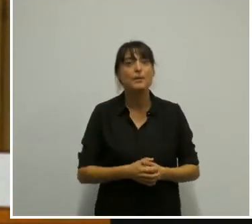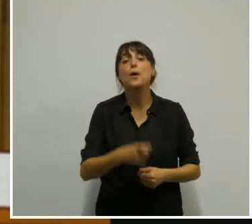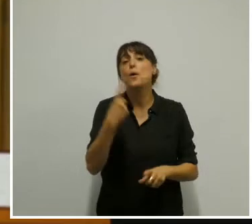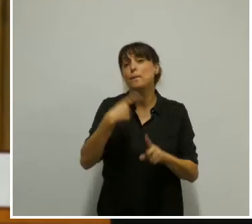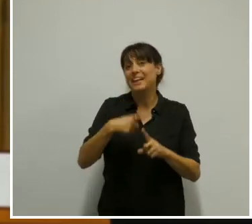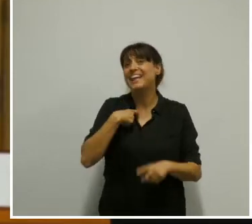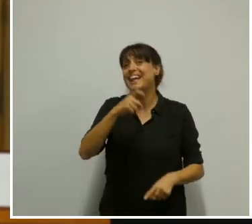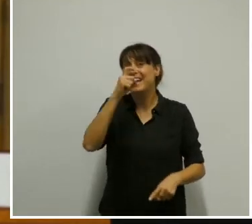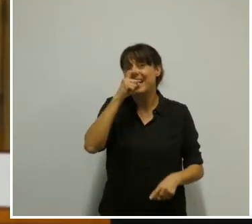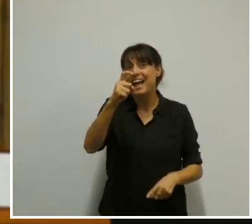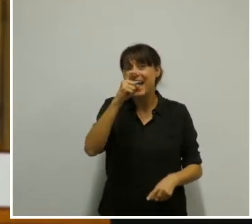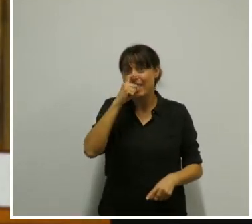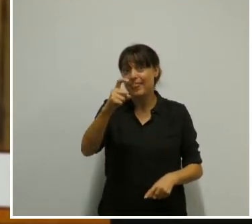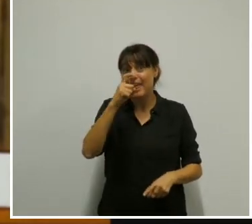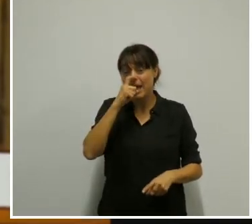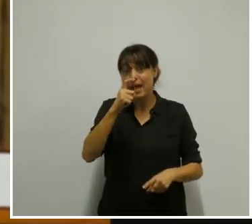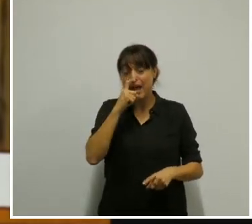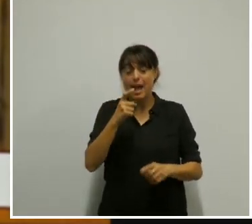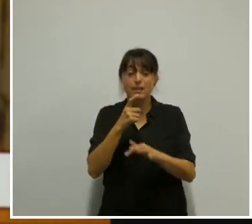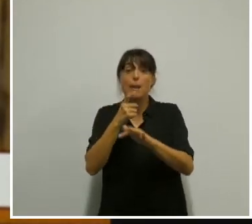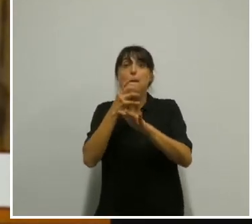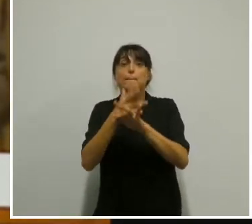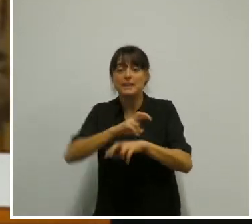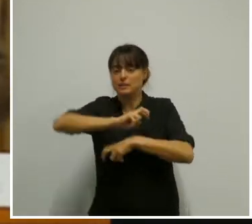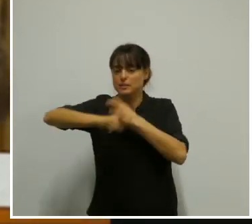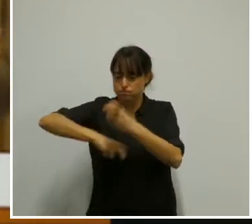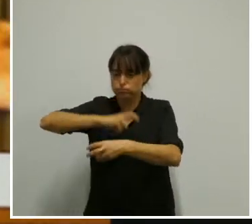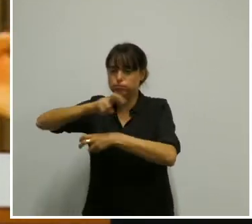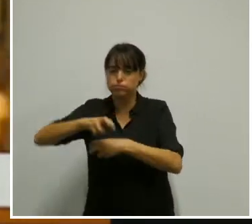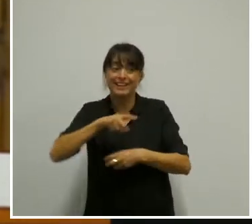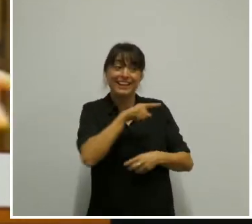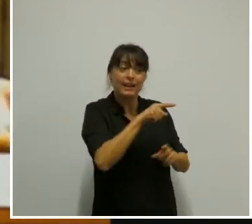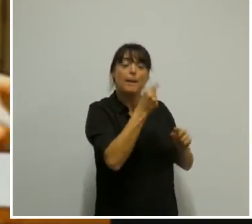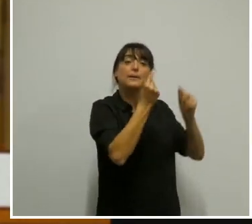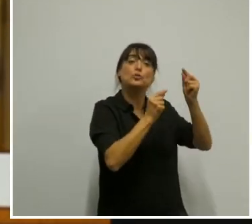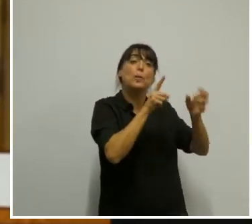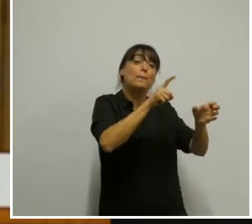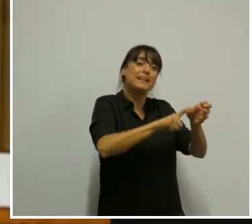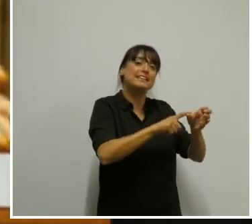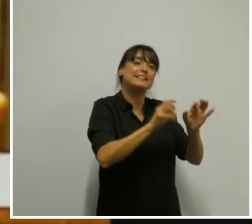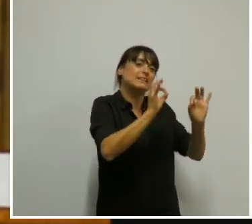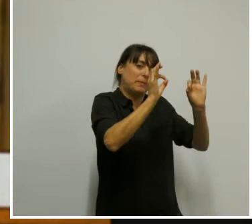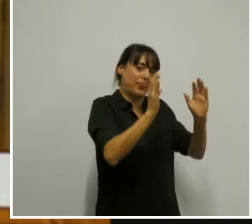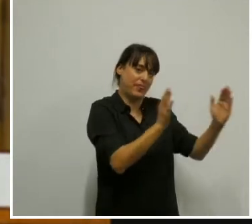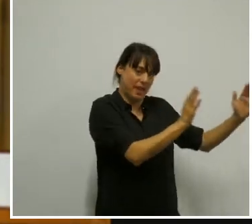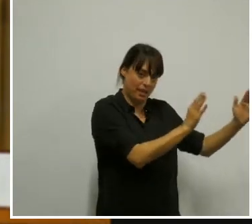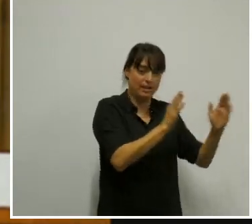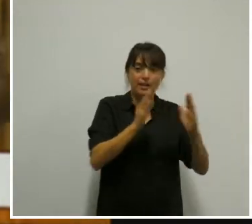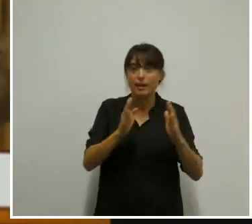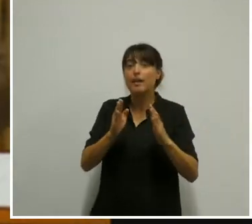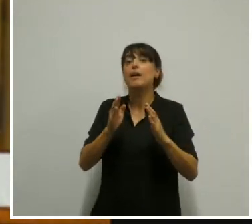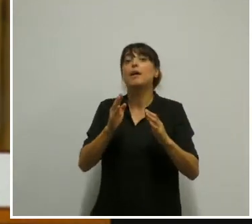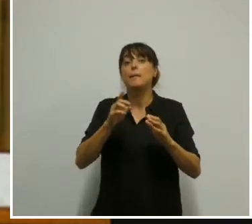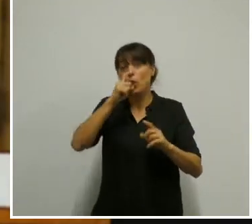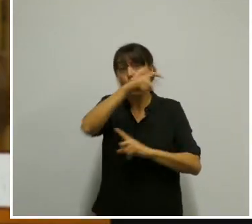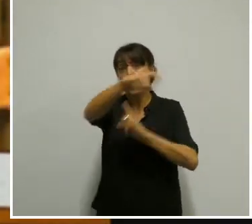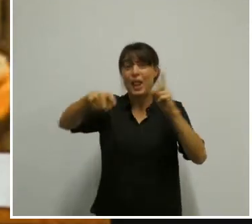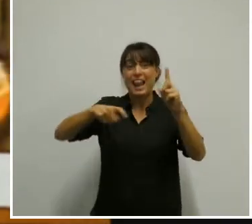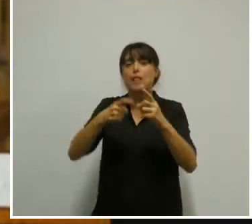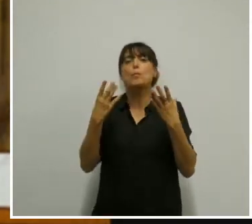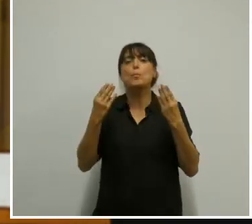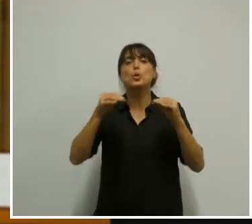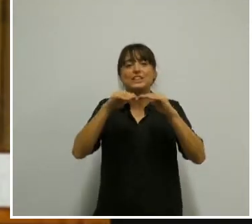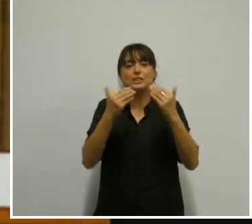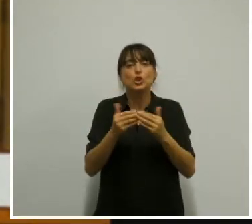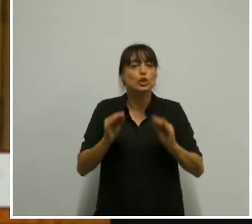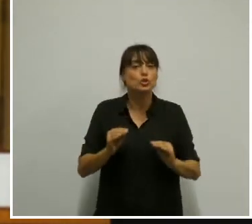aquest, com deia, és una mica especial, però ells no podran presentar resultats perquè encara estan en el procés, ara hem vist d'aquests, però sí que presentaran